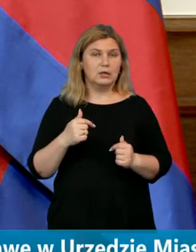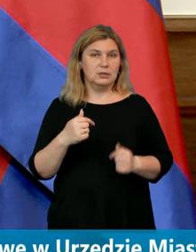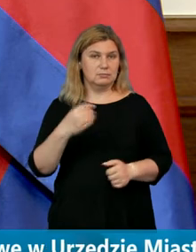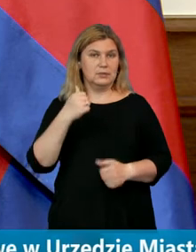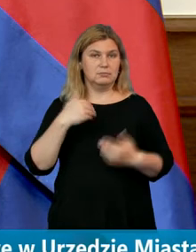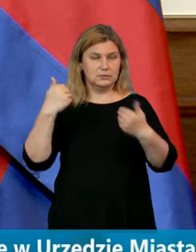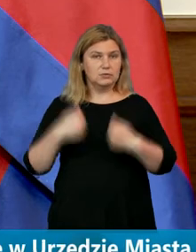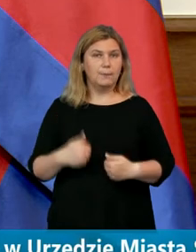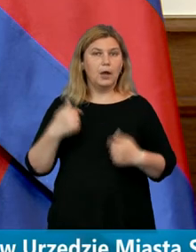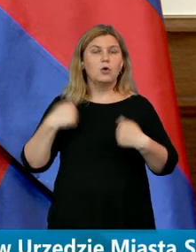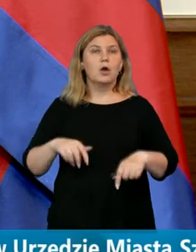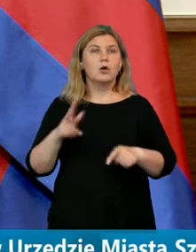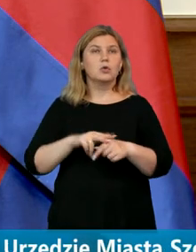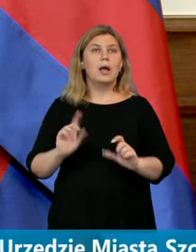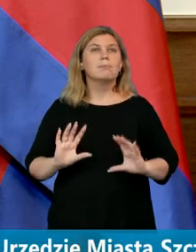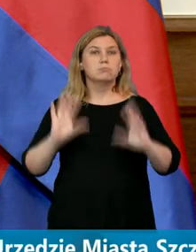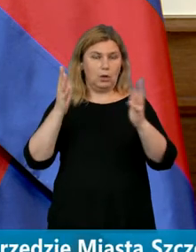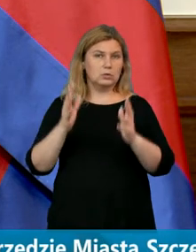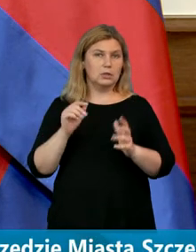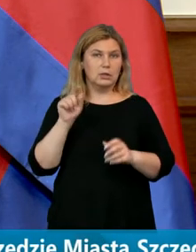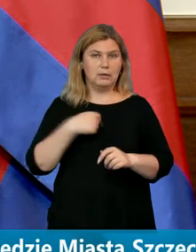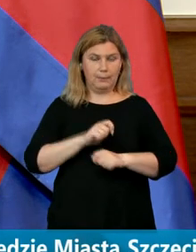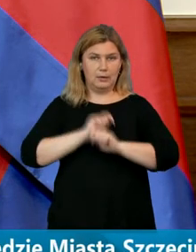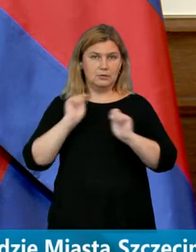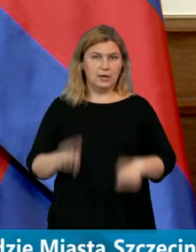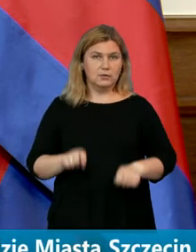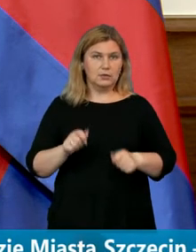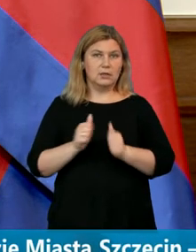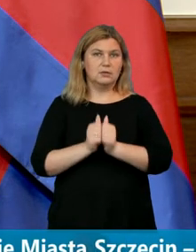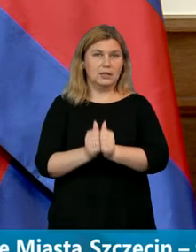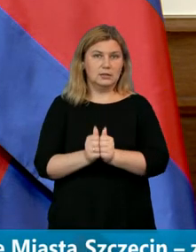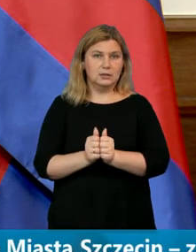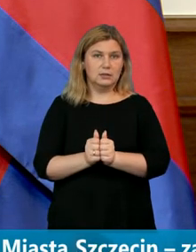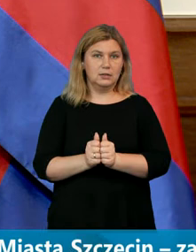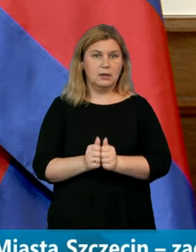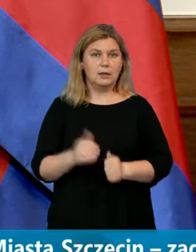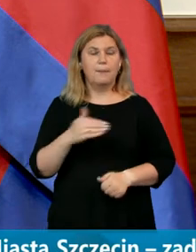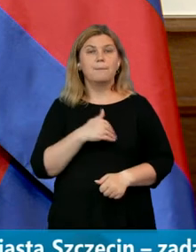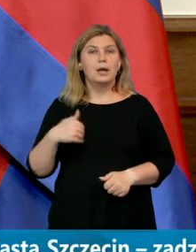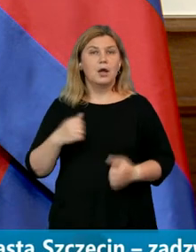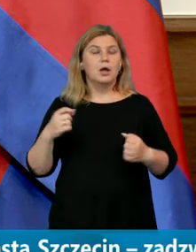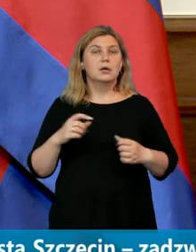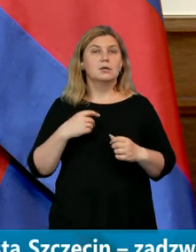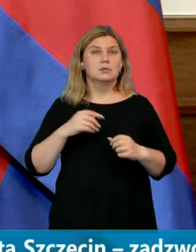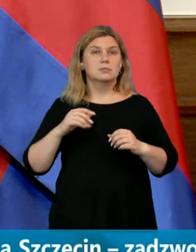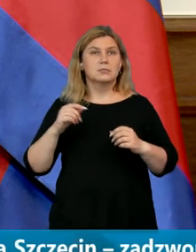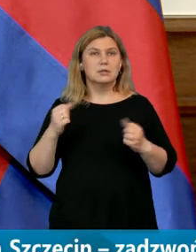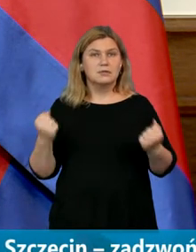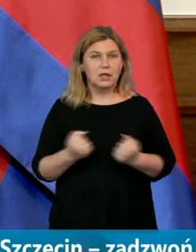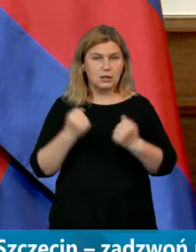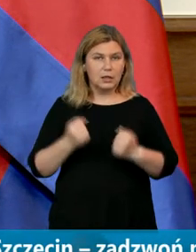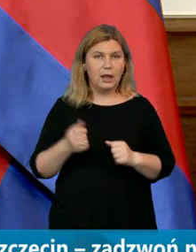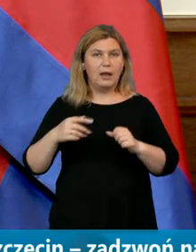temat, z osobami, które protestują, polega na tym, że mamy zrezygnować z tego zadania. My oczywiście staramy się ograniczyć skutki